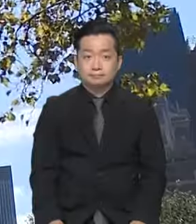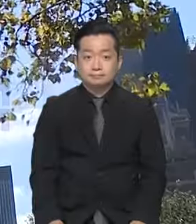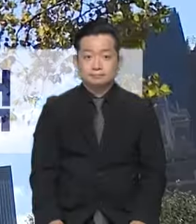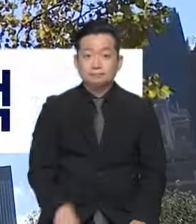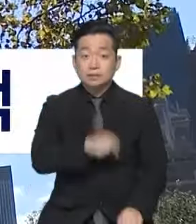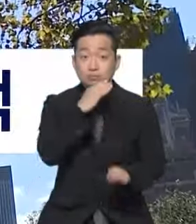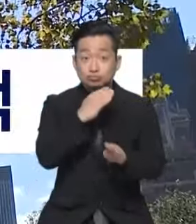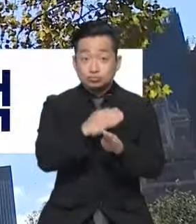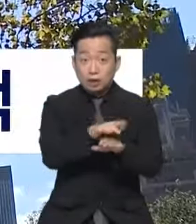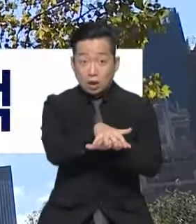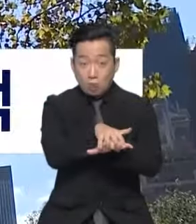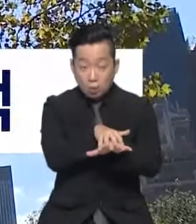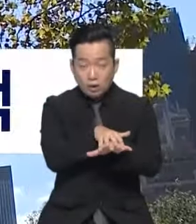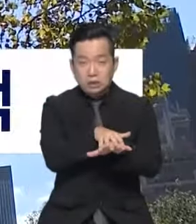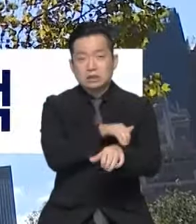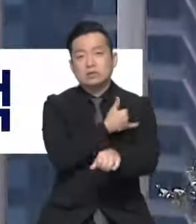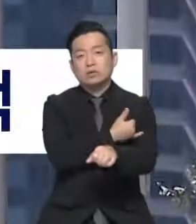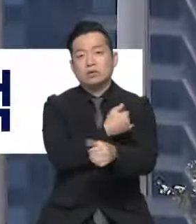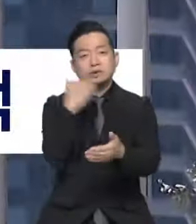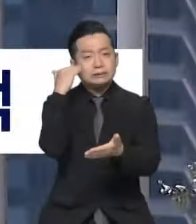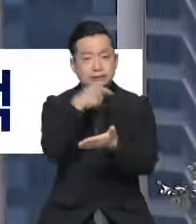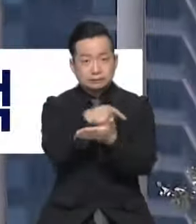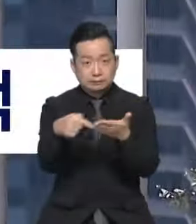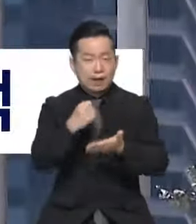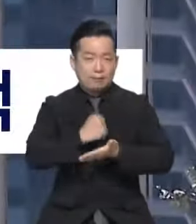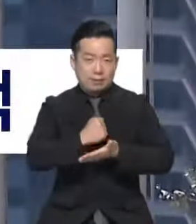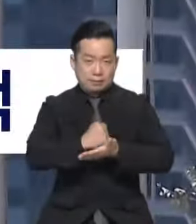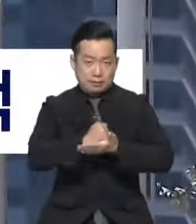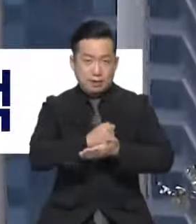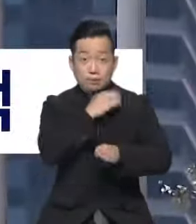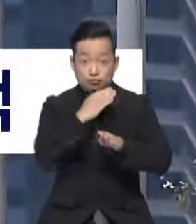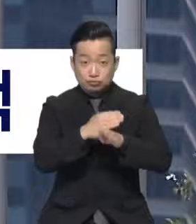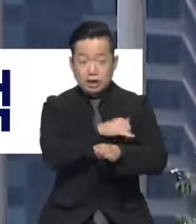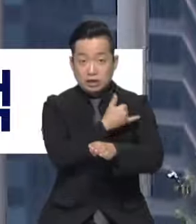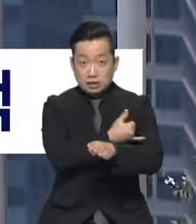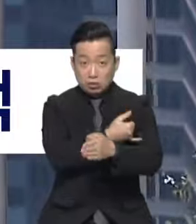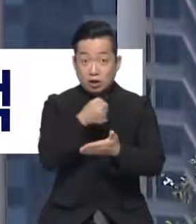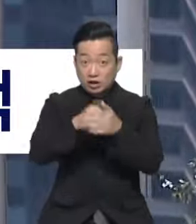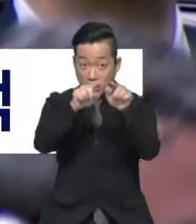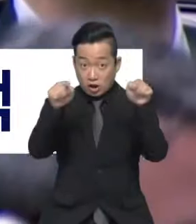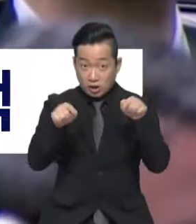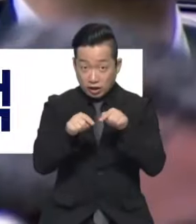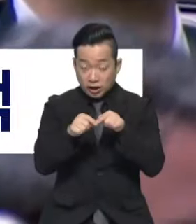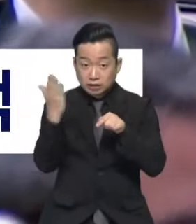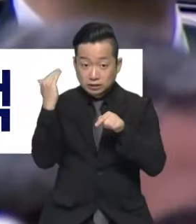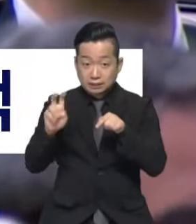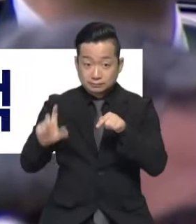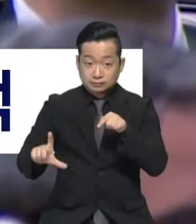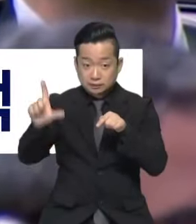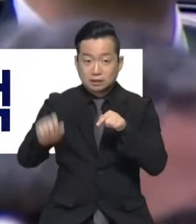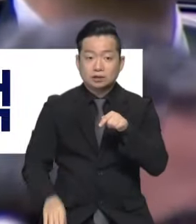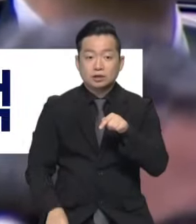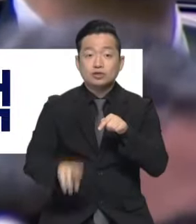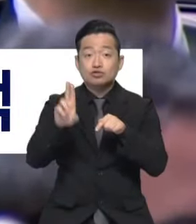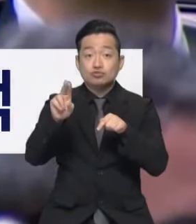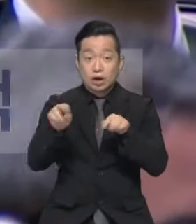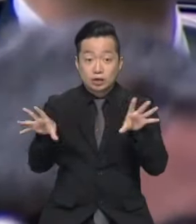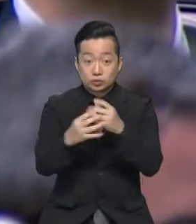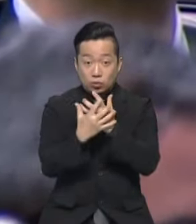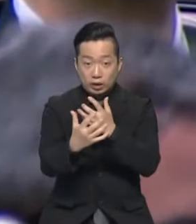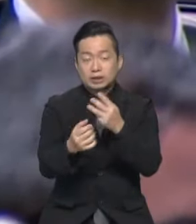북한의 조직적인 인권 침해를 규탄하는 북한 인권 결의안이 지난 20일 유엔총회 제3위원회에서